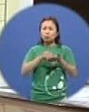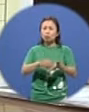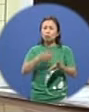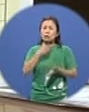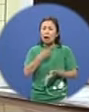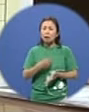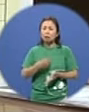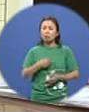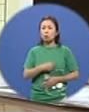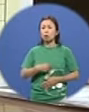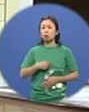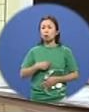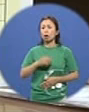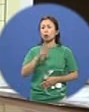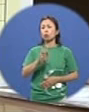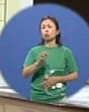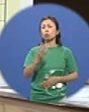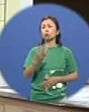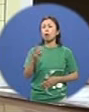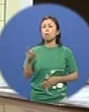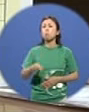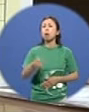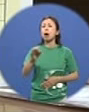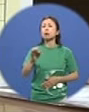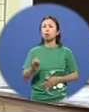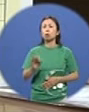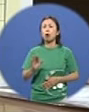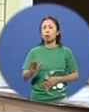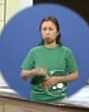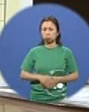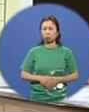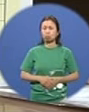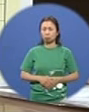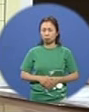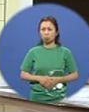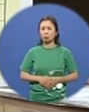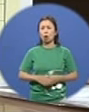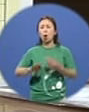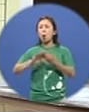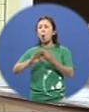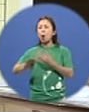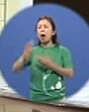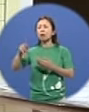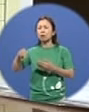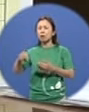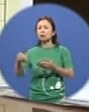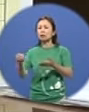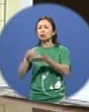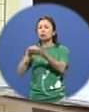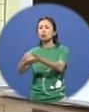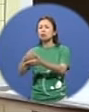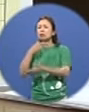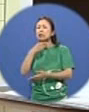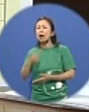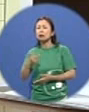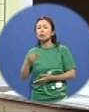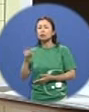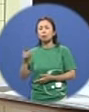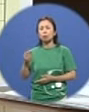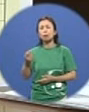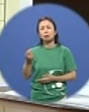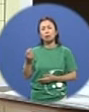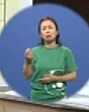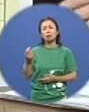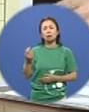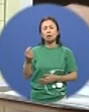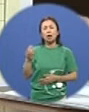43ぐらいあるんですよはいそれからあの県外で就職したいという人もまあね1度はそっちでやってみ